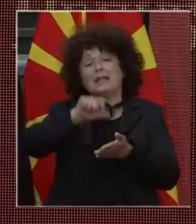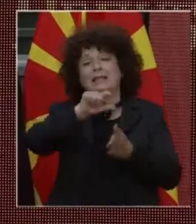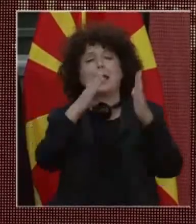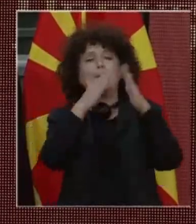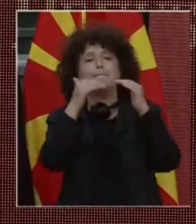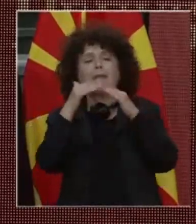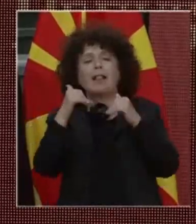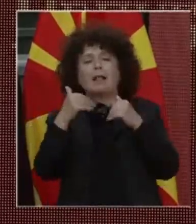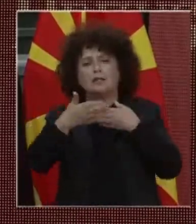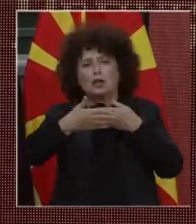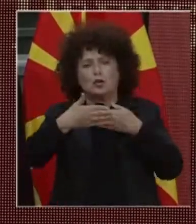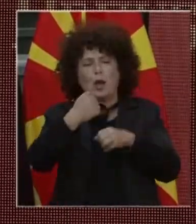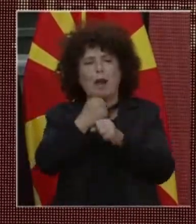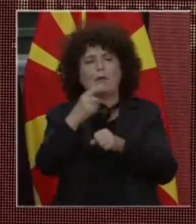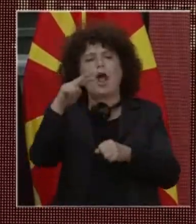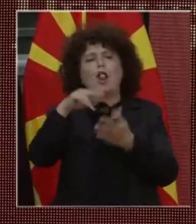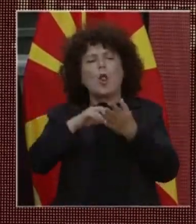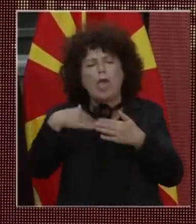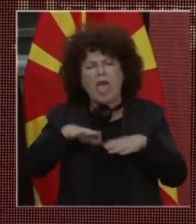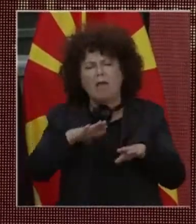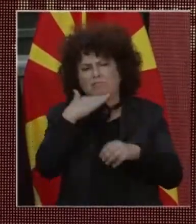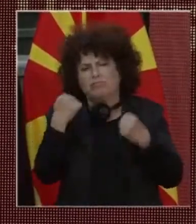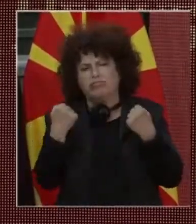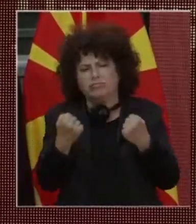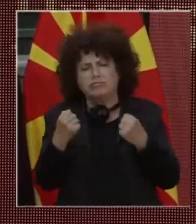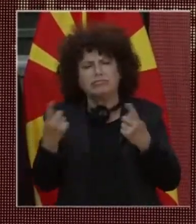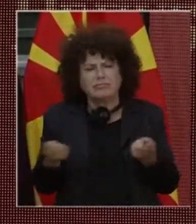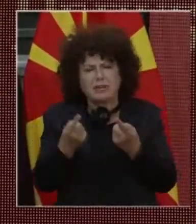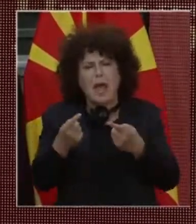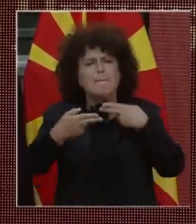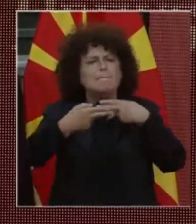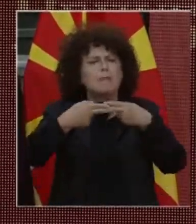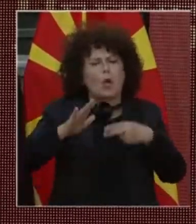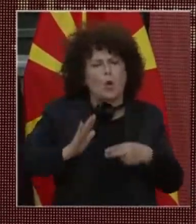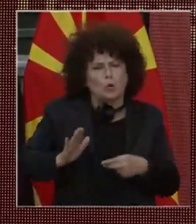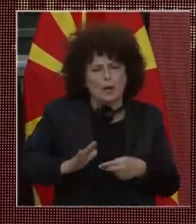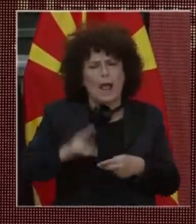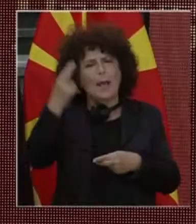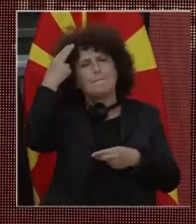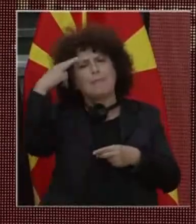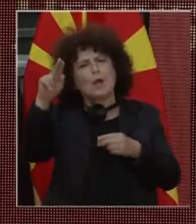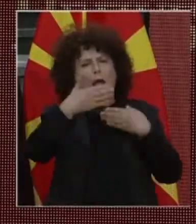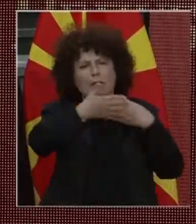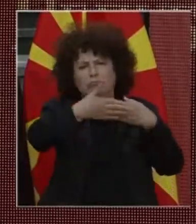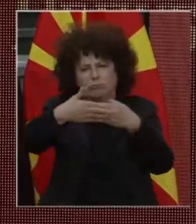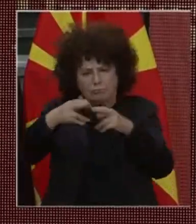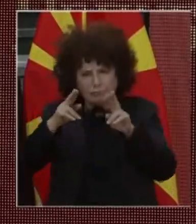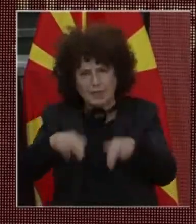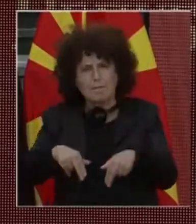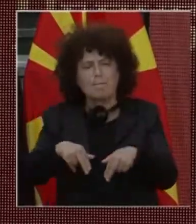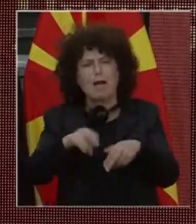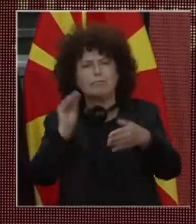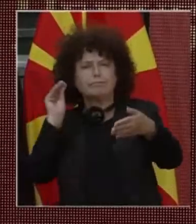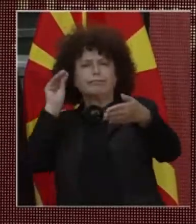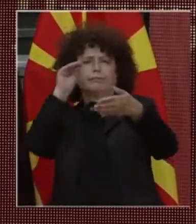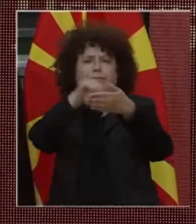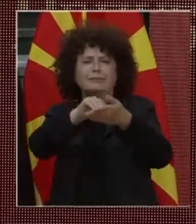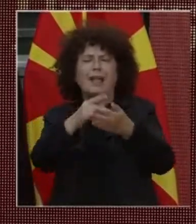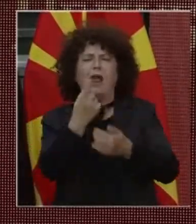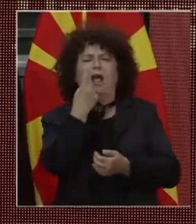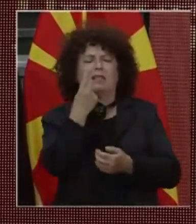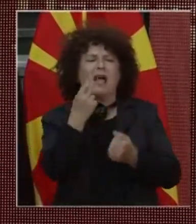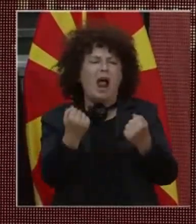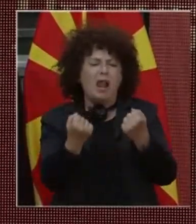Балканска соработка Лоја интензивно го промовира мултикултурализмот и меѓународната соработка, етаблирајќи се во една